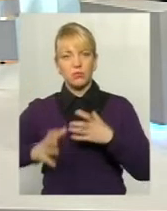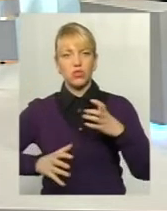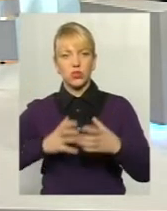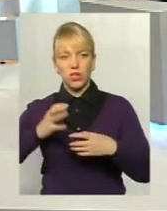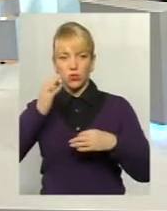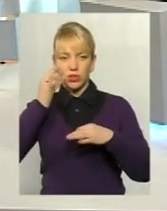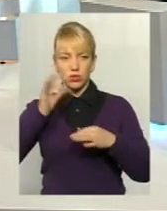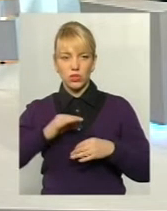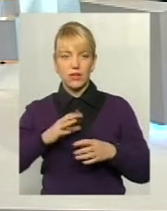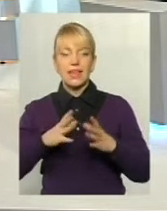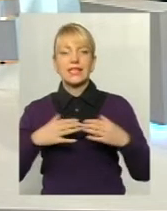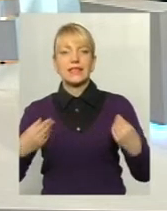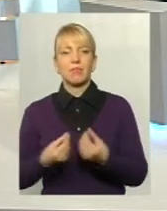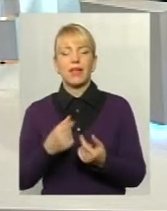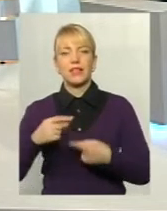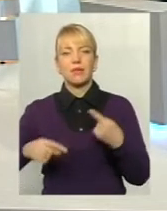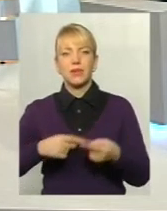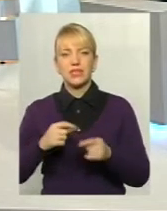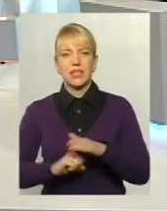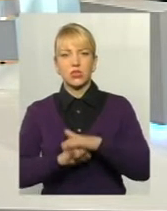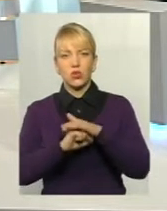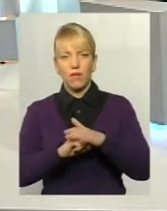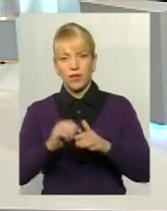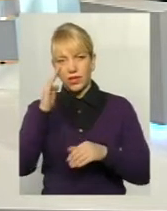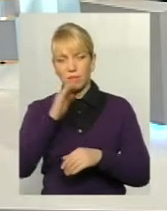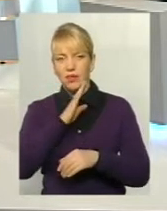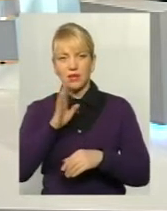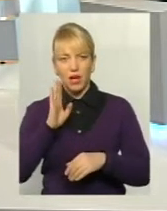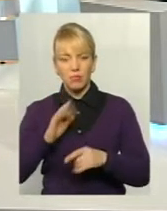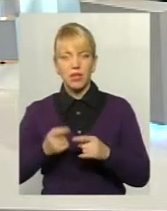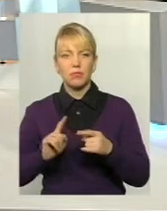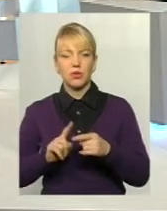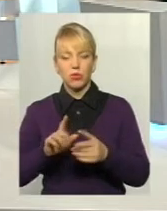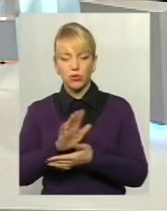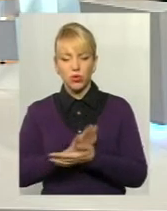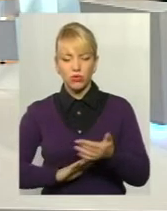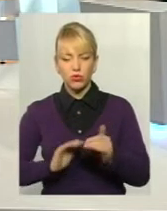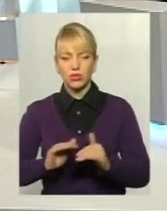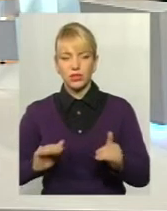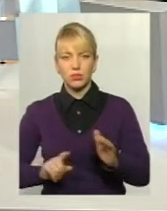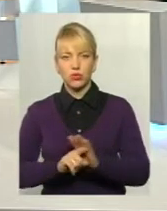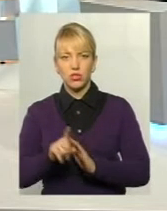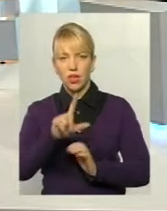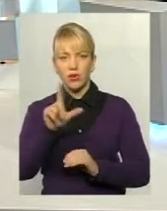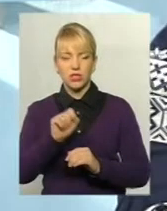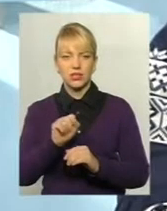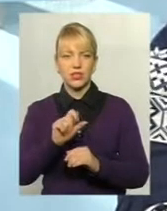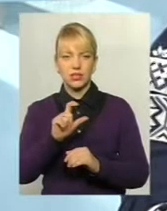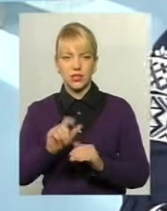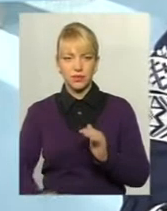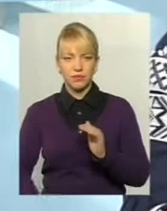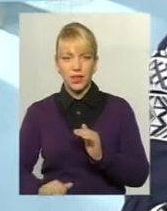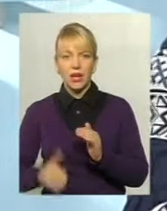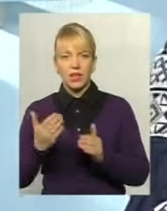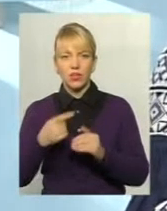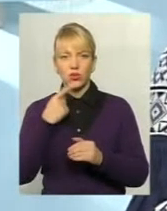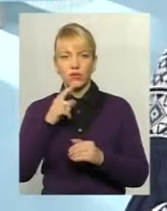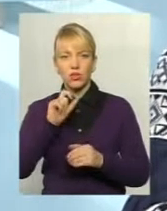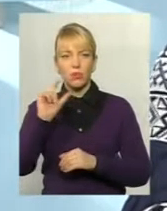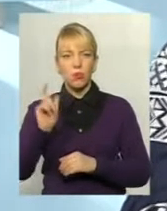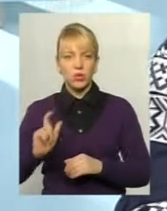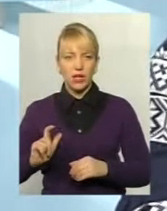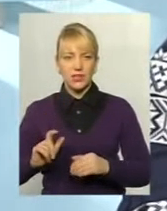правило, сімейний бізнес, заснований батьками, продовжують діти, починаючи з пелюшок. Якщо ми візьмемо якийсь італійський ресторанчик, як